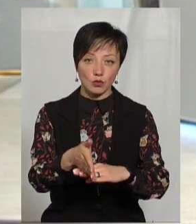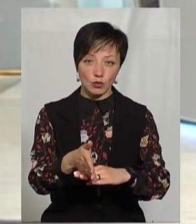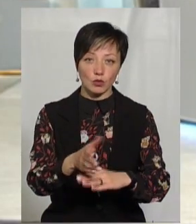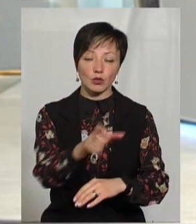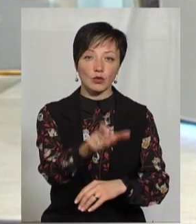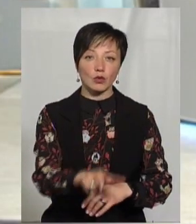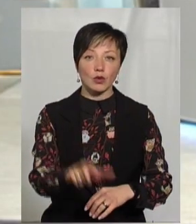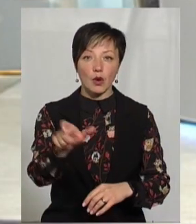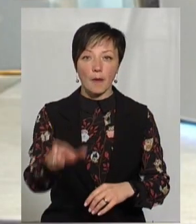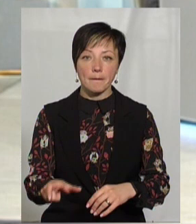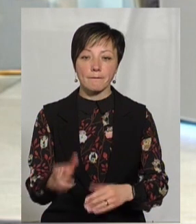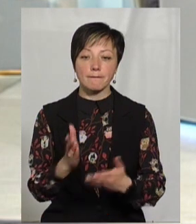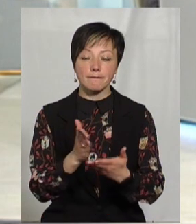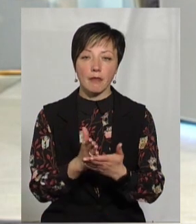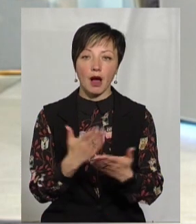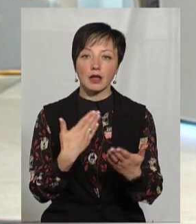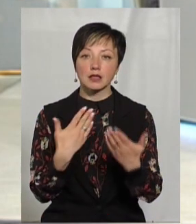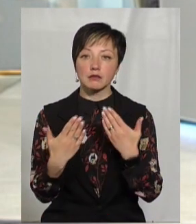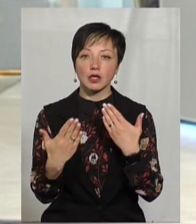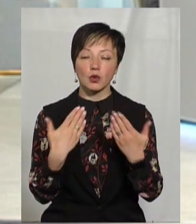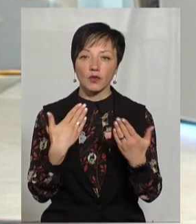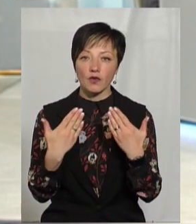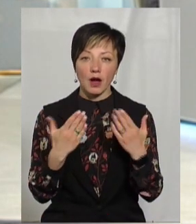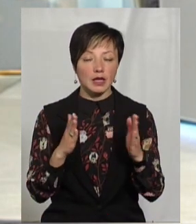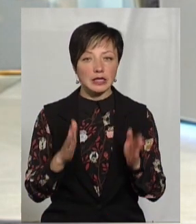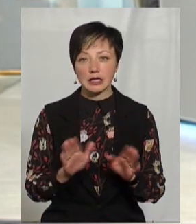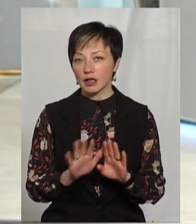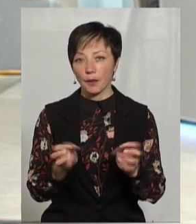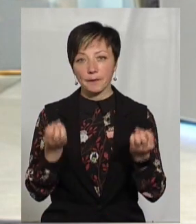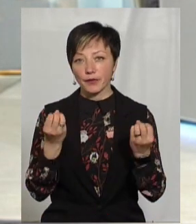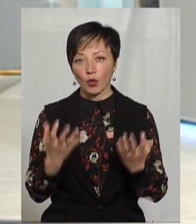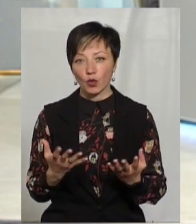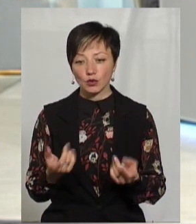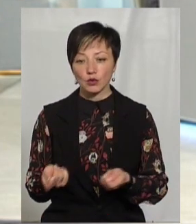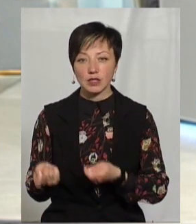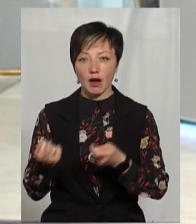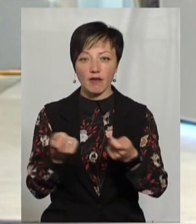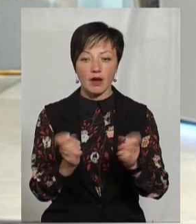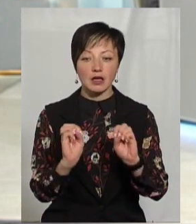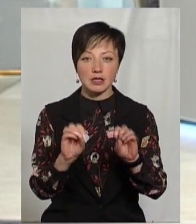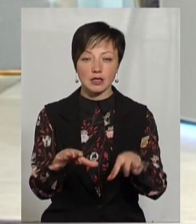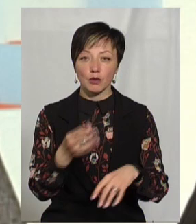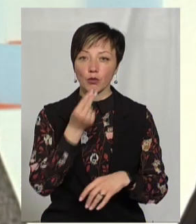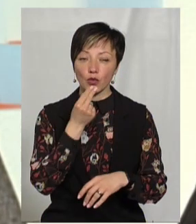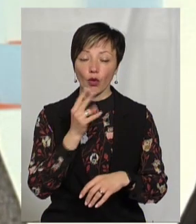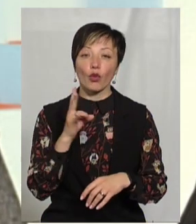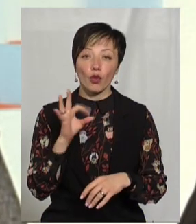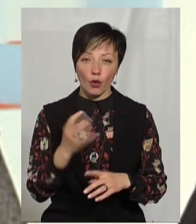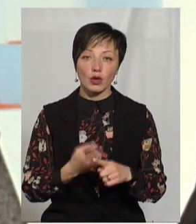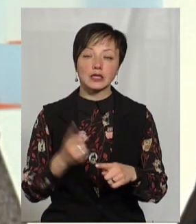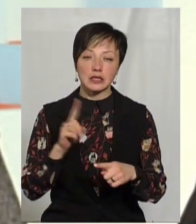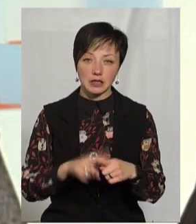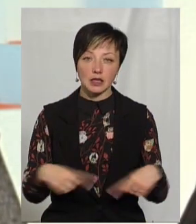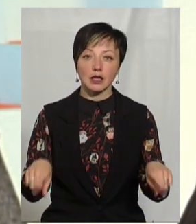людей, мали з людьми також спілкування, не тільки, не просто завести продуктові одиниці, хоча це також